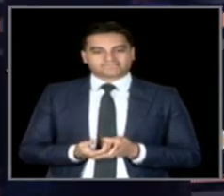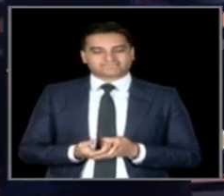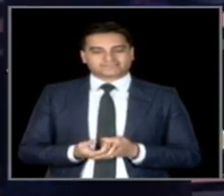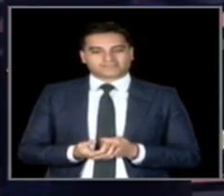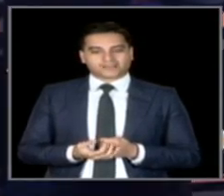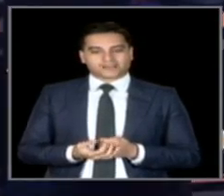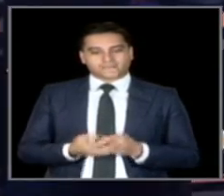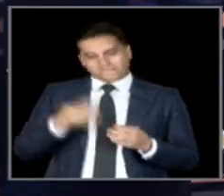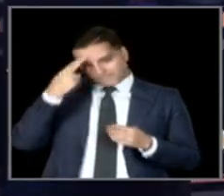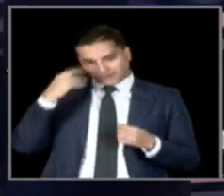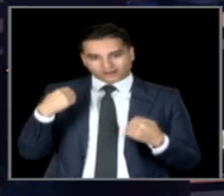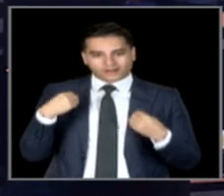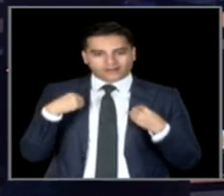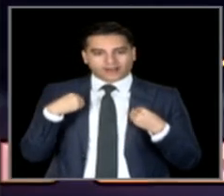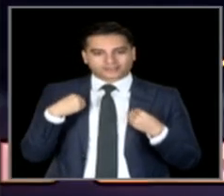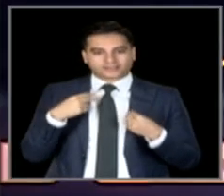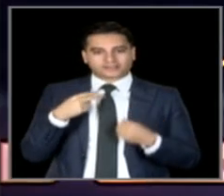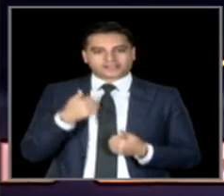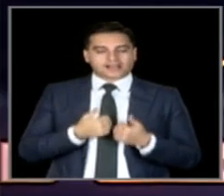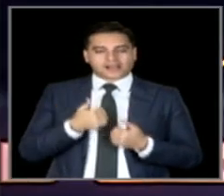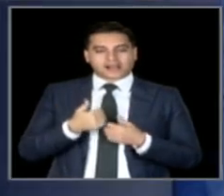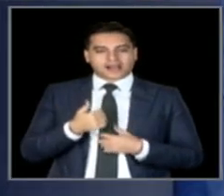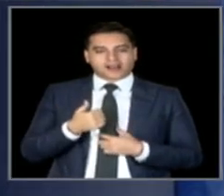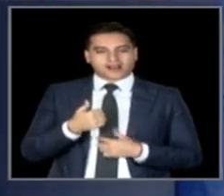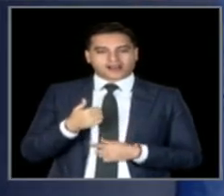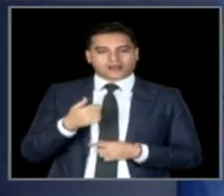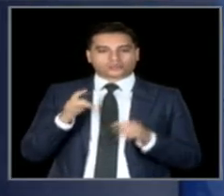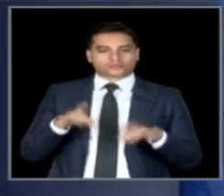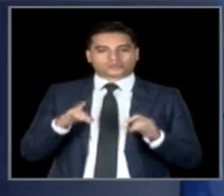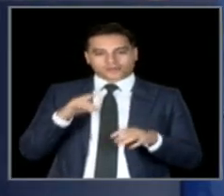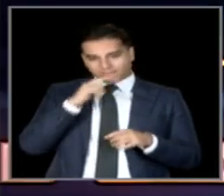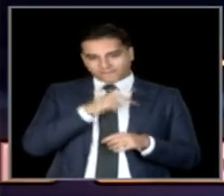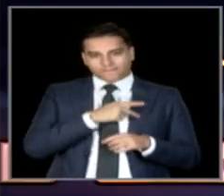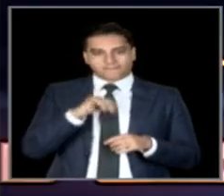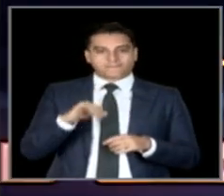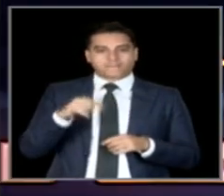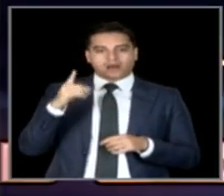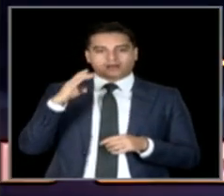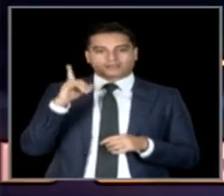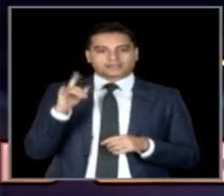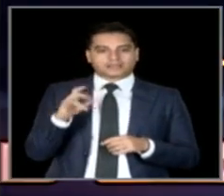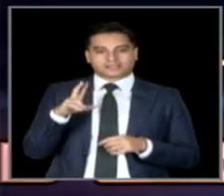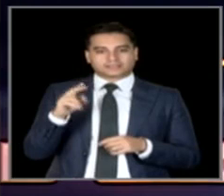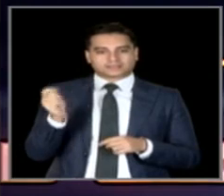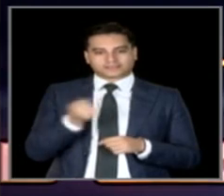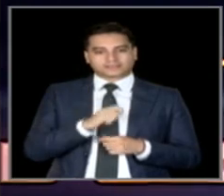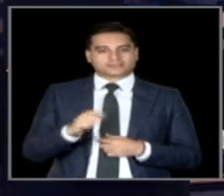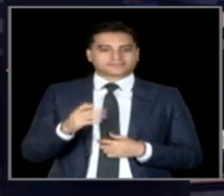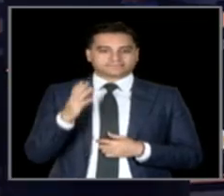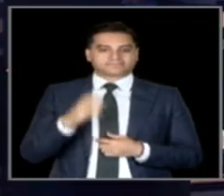ما هي الرياضة التي كانت تحترفها اللاعبة الأسترالية مارغريت كورت؟ تنس.